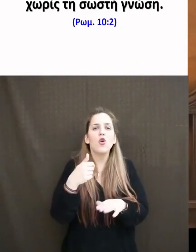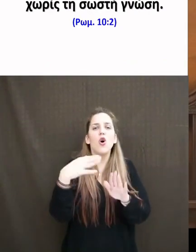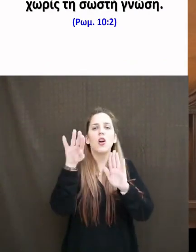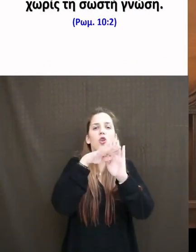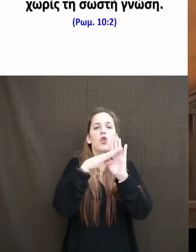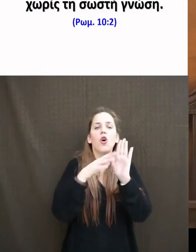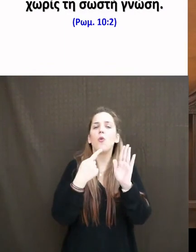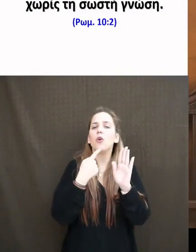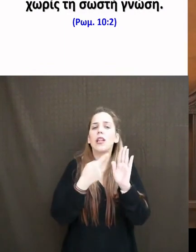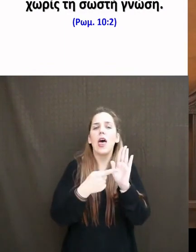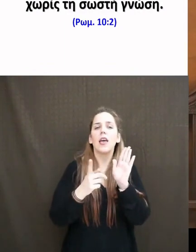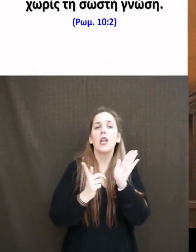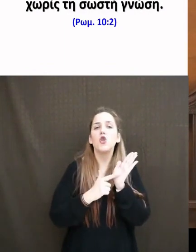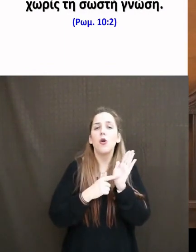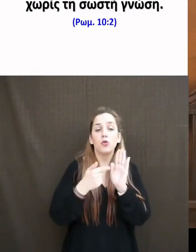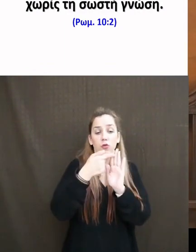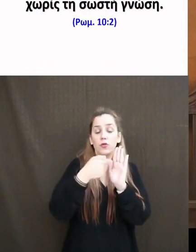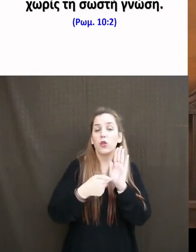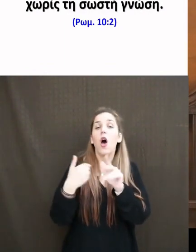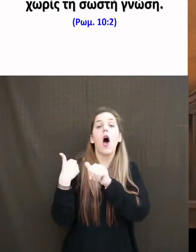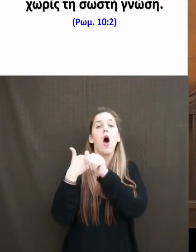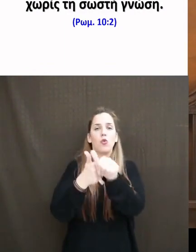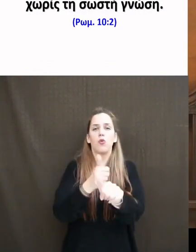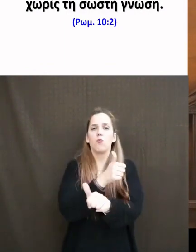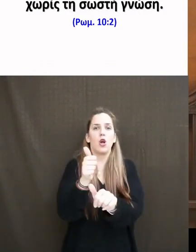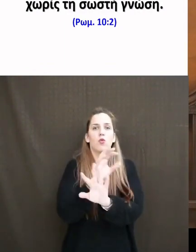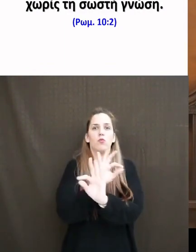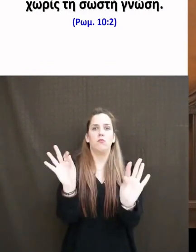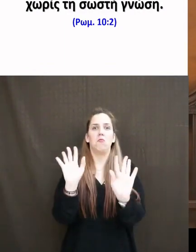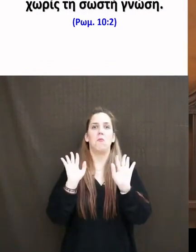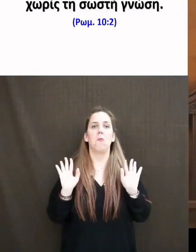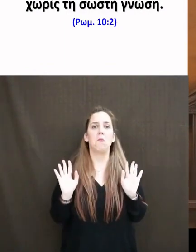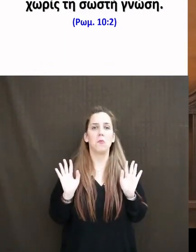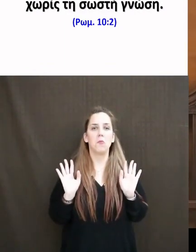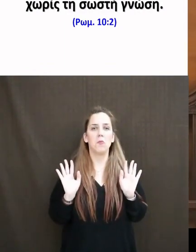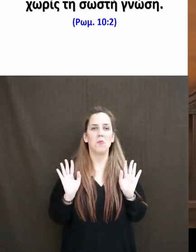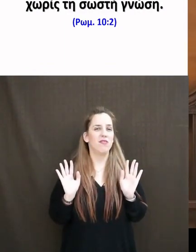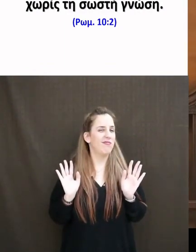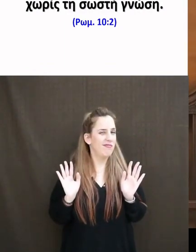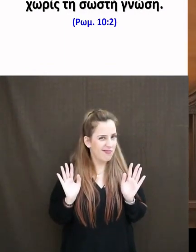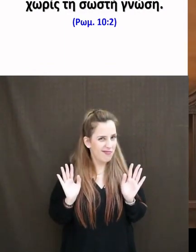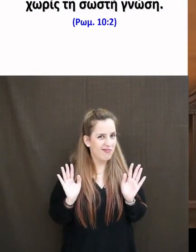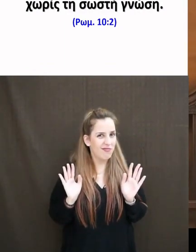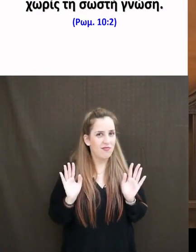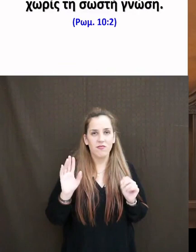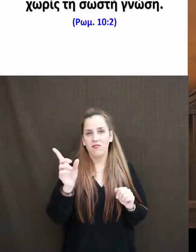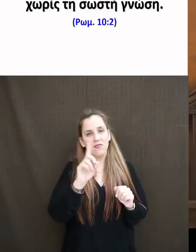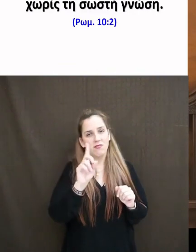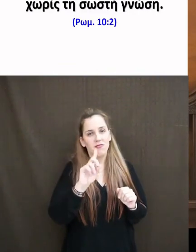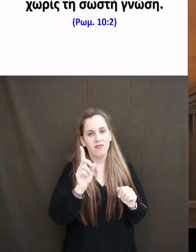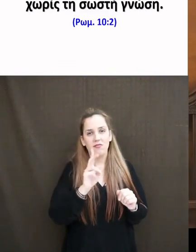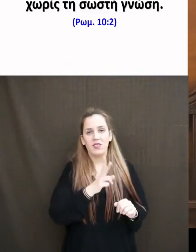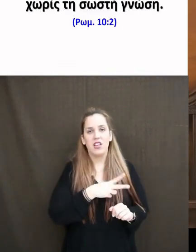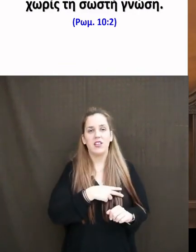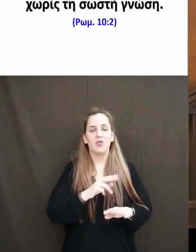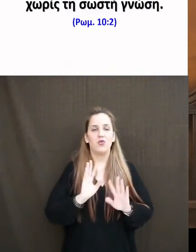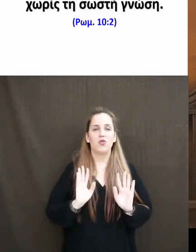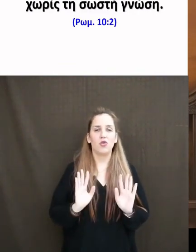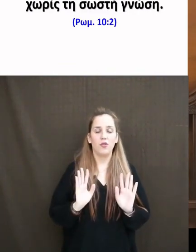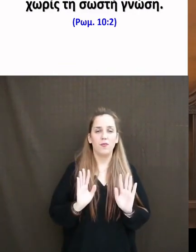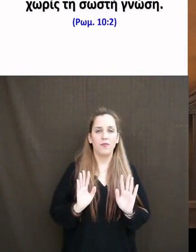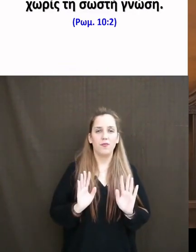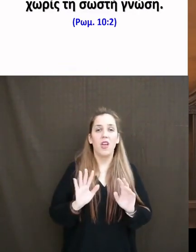Εκκλησία είναι οι πιο επιρρεπείς σε αυτή την τάση. Γιατί η ανθρώπινη περηφάνεια τονώνεται όταν συμμετέχεις